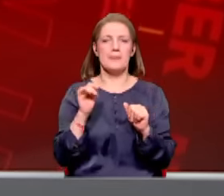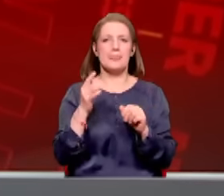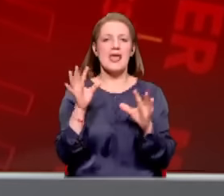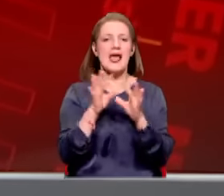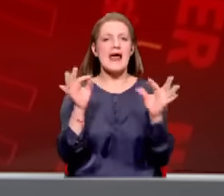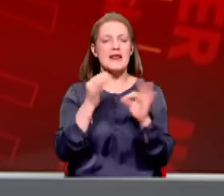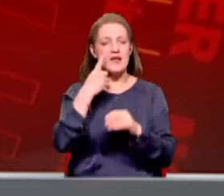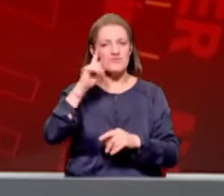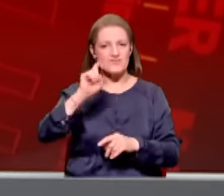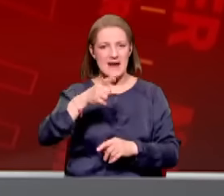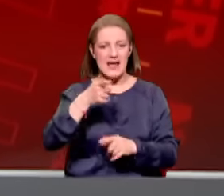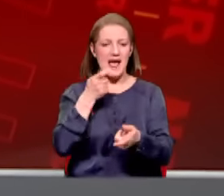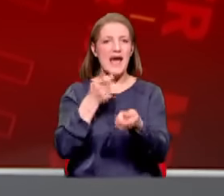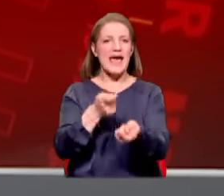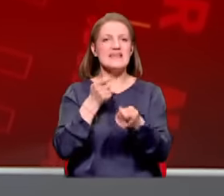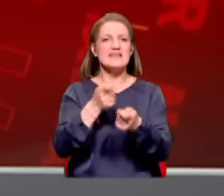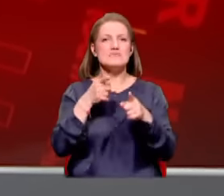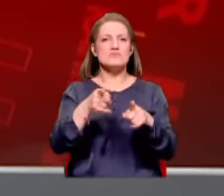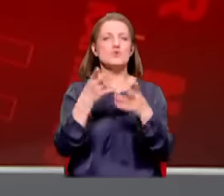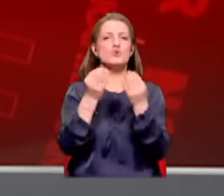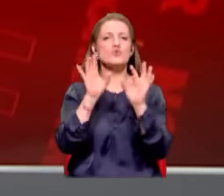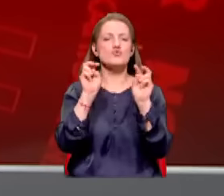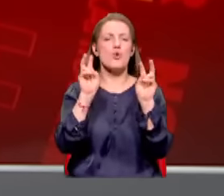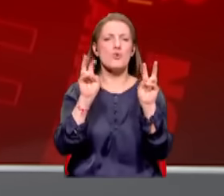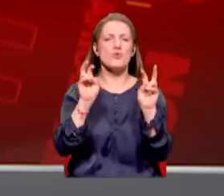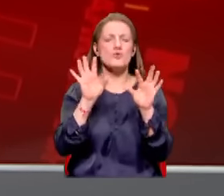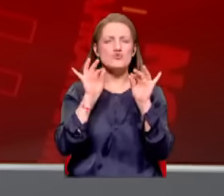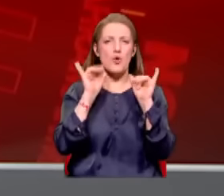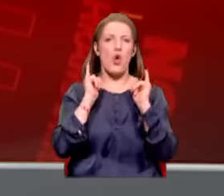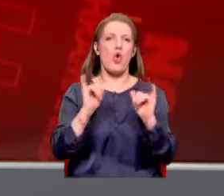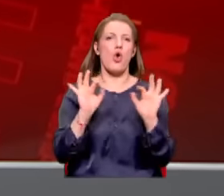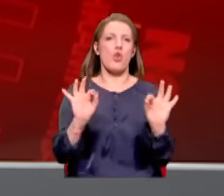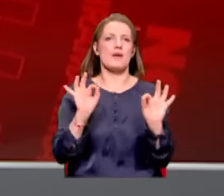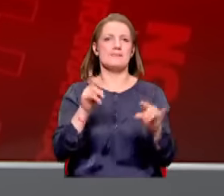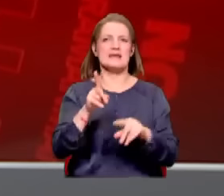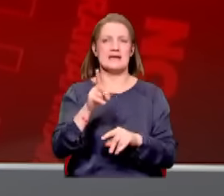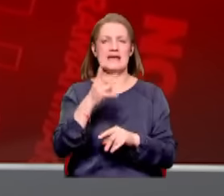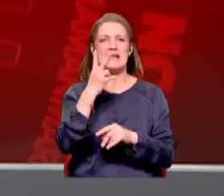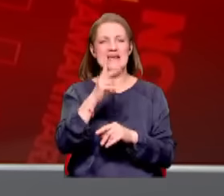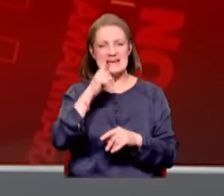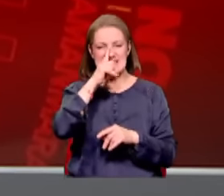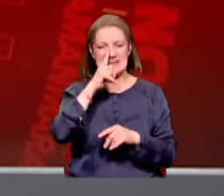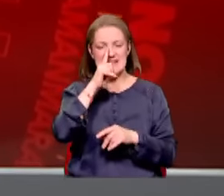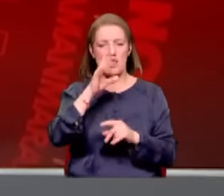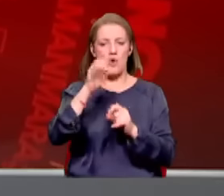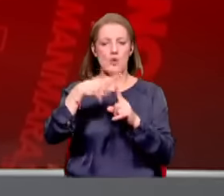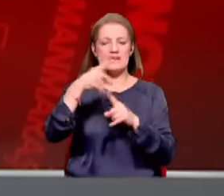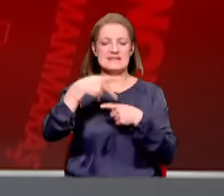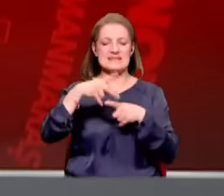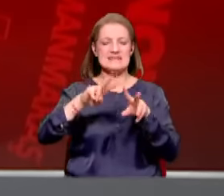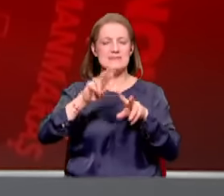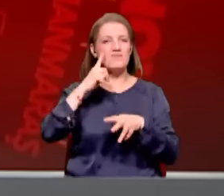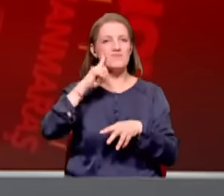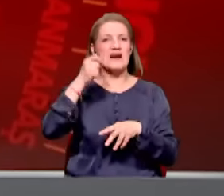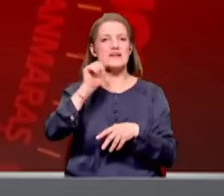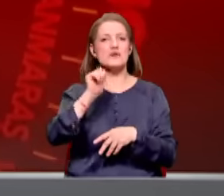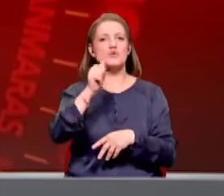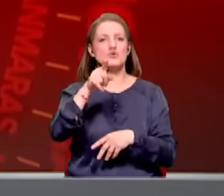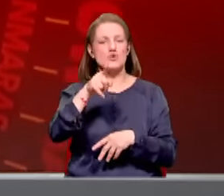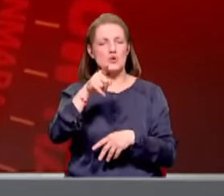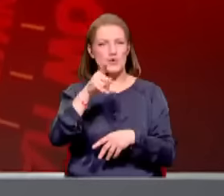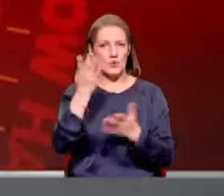erken tanı ve eğitim bu konuda çok önemli. Dolayısıyla 2 Nisan Otizm Farkındalık Günü'nü ve bu bilgileri hatırlatmak istiyorum.